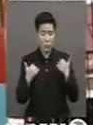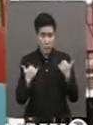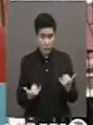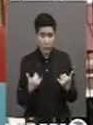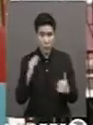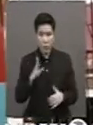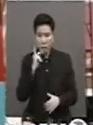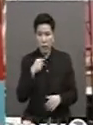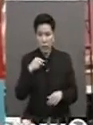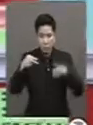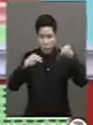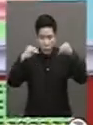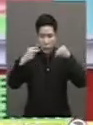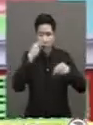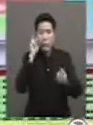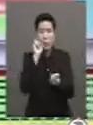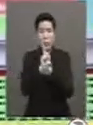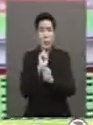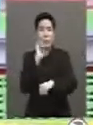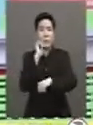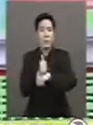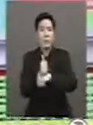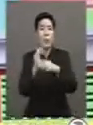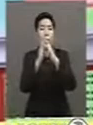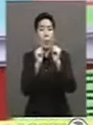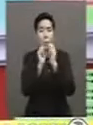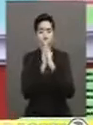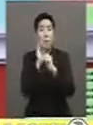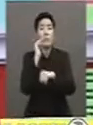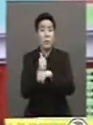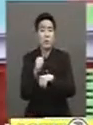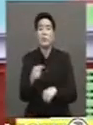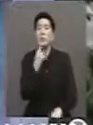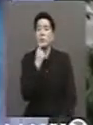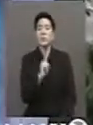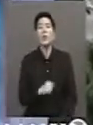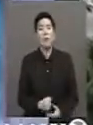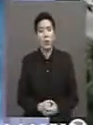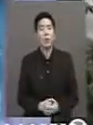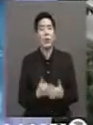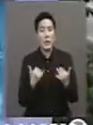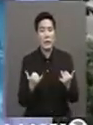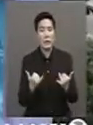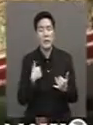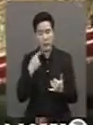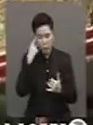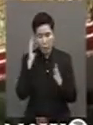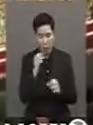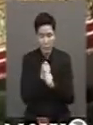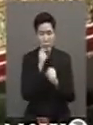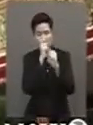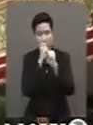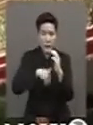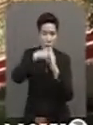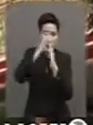ดินทางไปตรวจสอบนะคะไปพบกับพระมหาเติมพงศิริจันโทค่ะเป็นเจ้าอาวาสวัดหนองจบกก็กำลังนำคนงานก่อสร้างไ